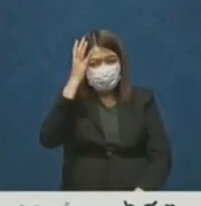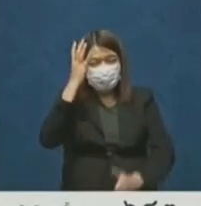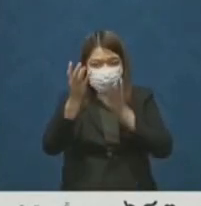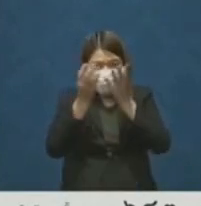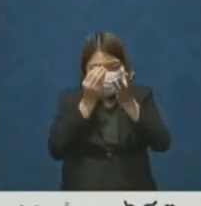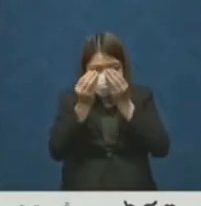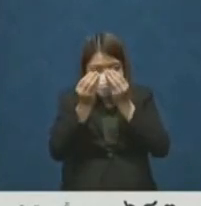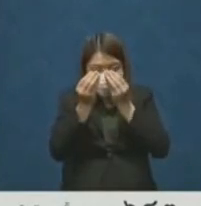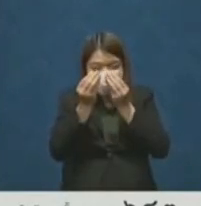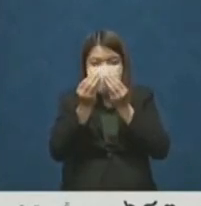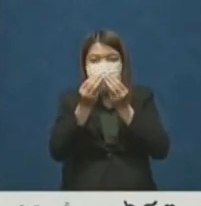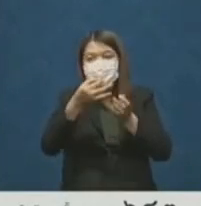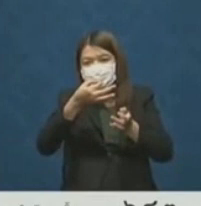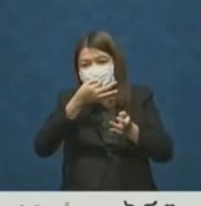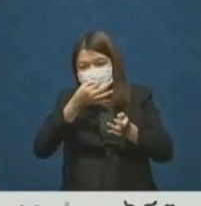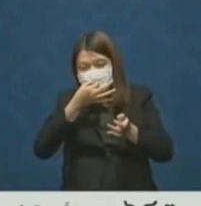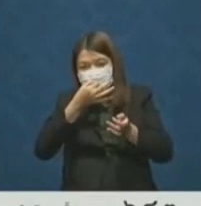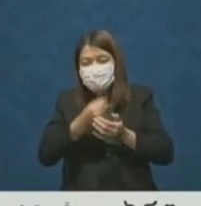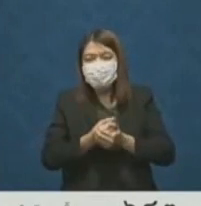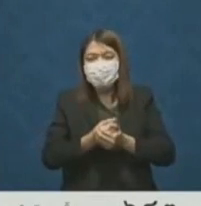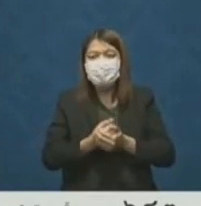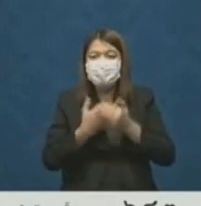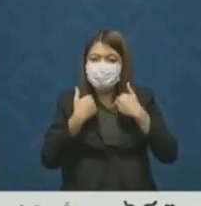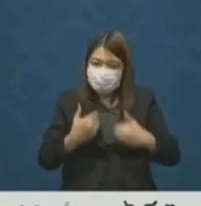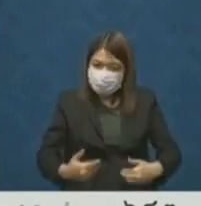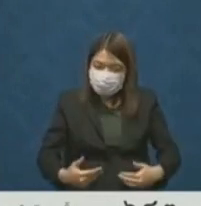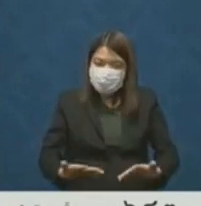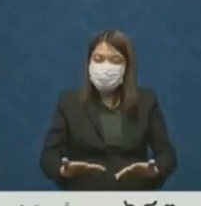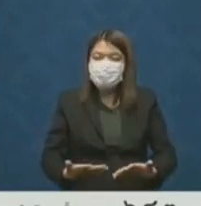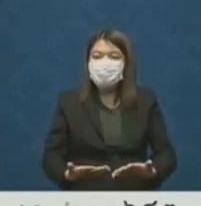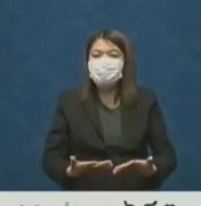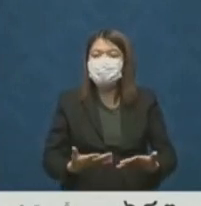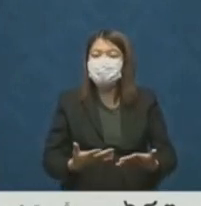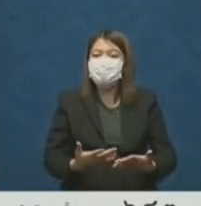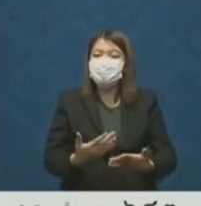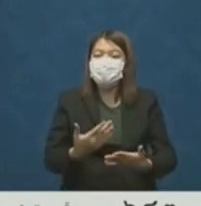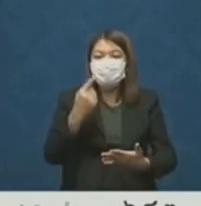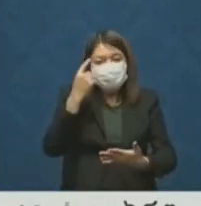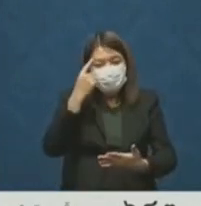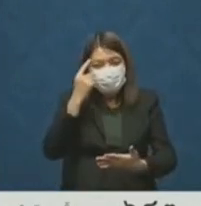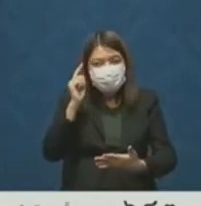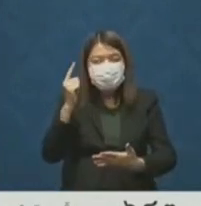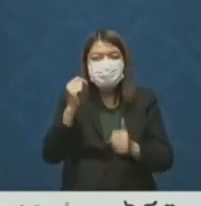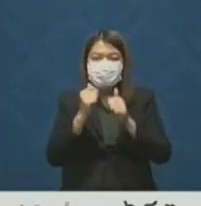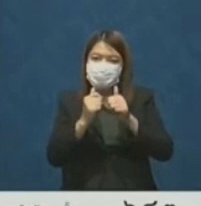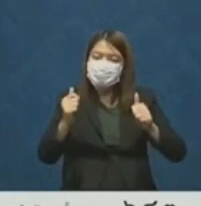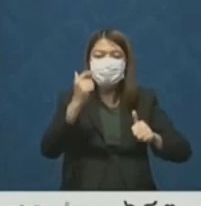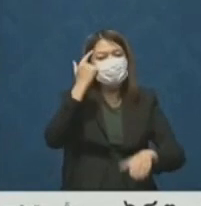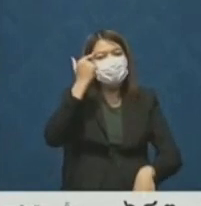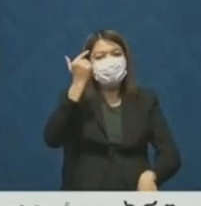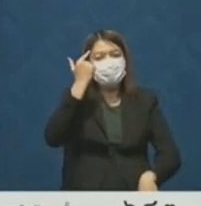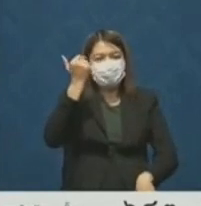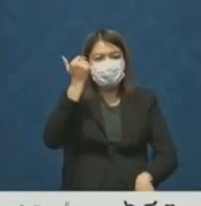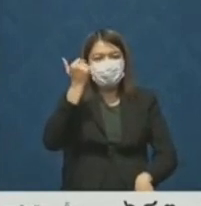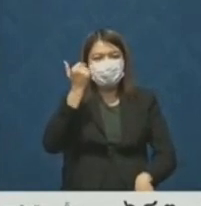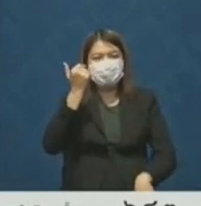ษะการเรียนรู้ทักษะอาชีพทักษะชีวิตที่สร้างสรรค์และชาญ